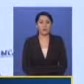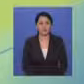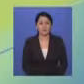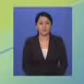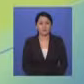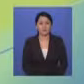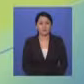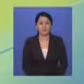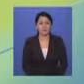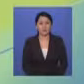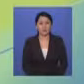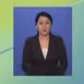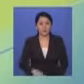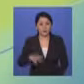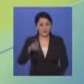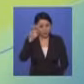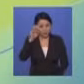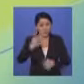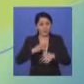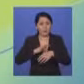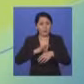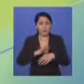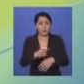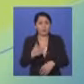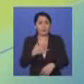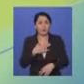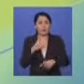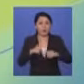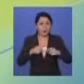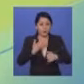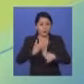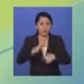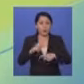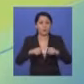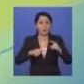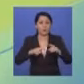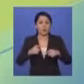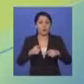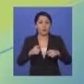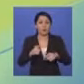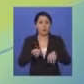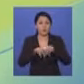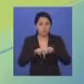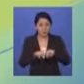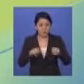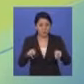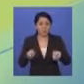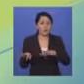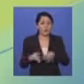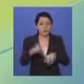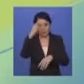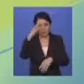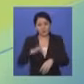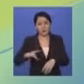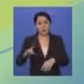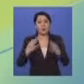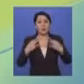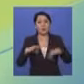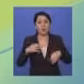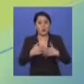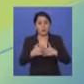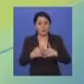қызметі. Ел көлемінде өтіп жатқан «Менің туым, менің отаным» акциясына петропавлдықтар да үн қосты. Қазақстан Республикасының тәуелсіздігі